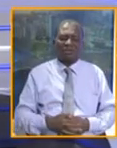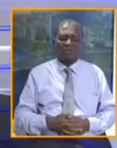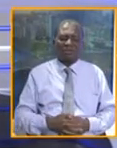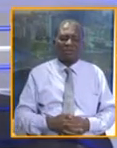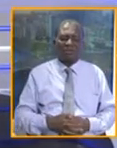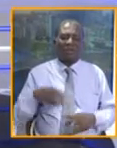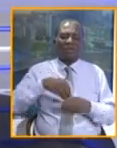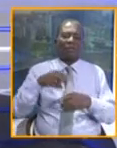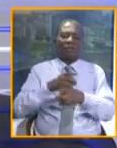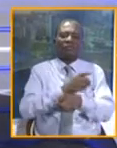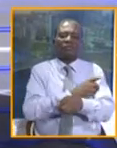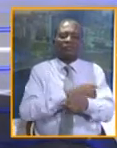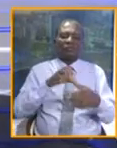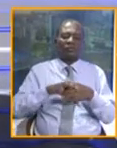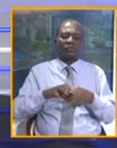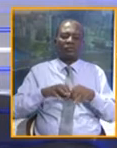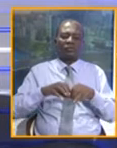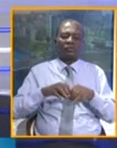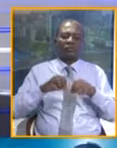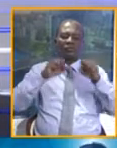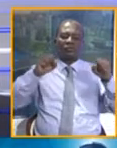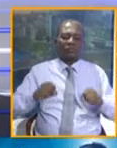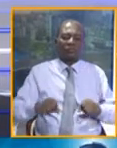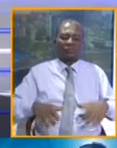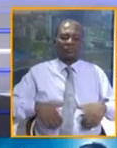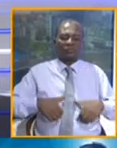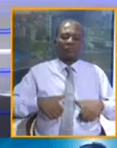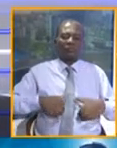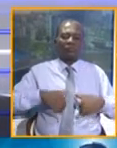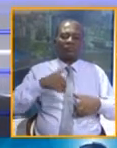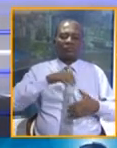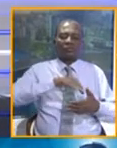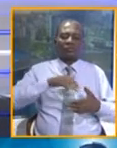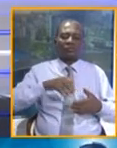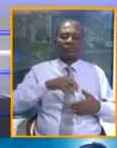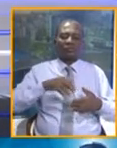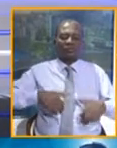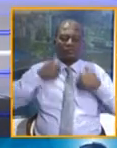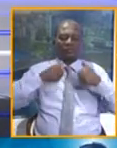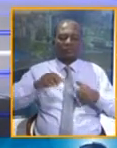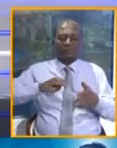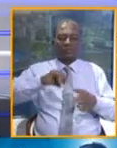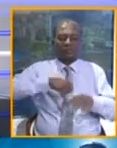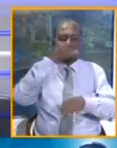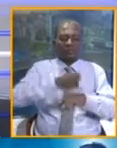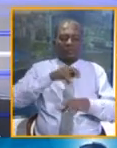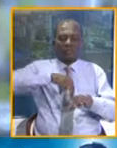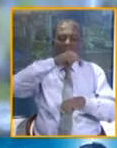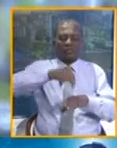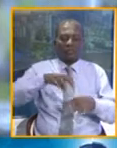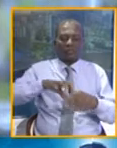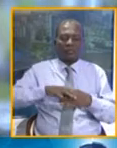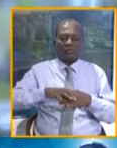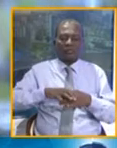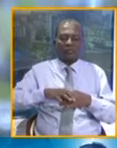Pour le développement du secteur de la santé, l'Institut national de formation des agents de santé, l'INFAS,